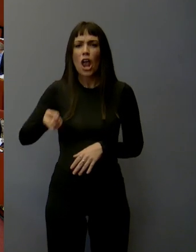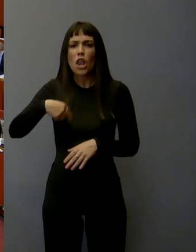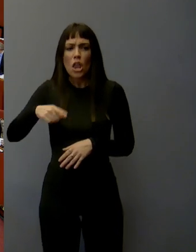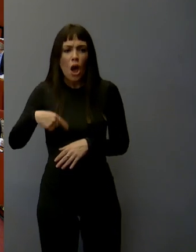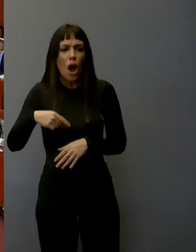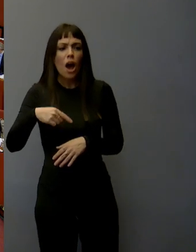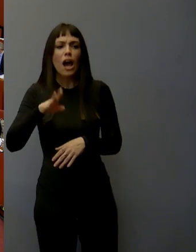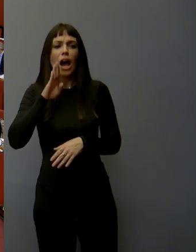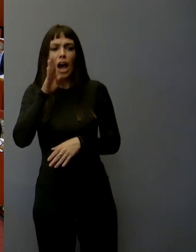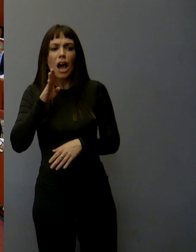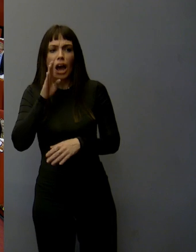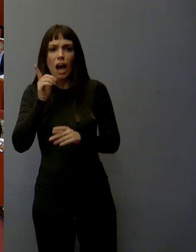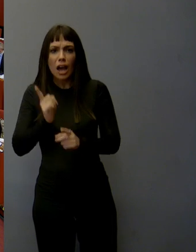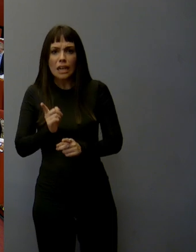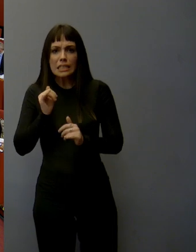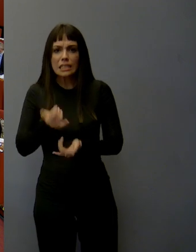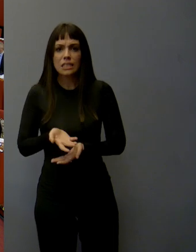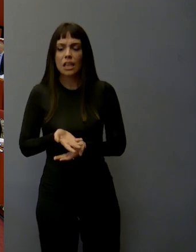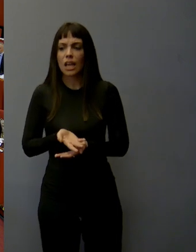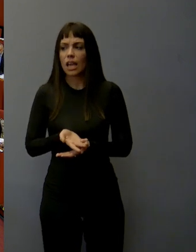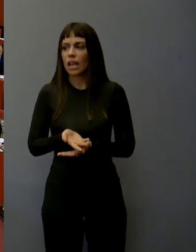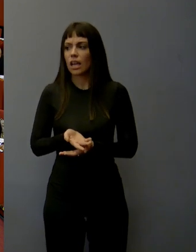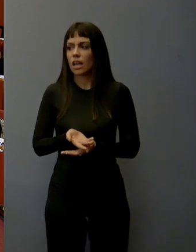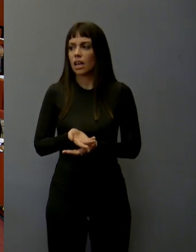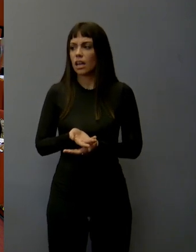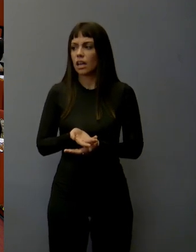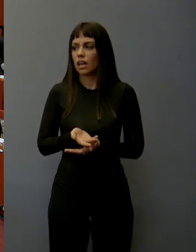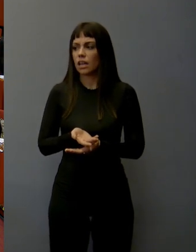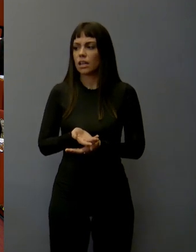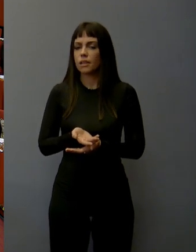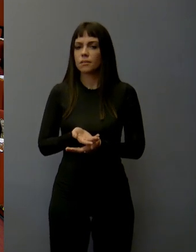perché noi ora dobbiamo dire perché le prestazioni